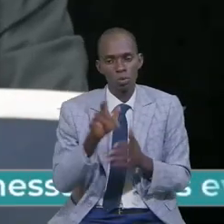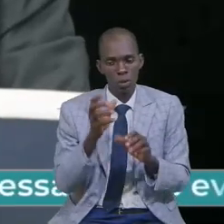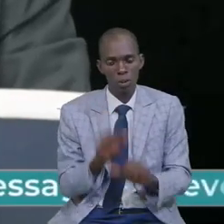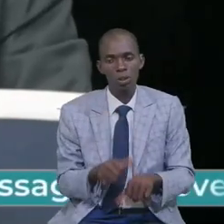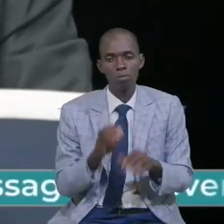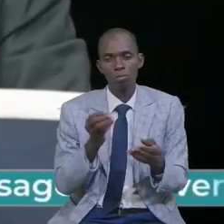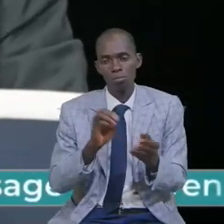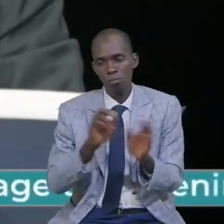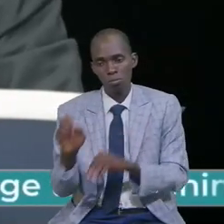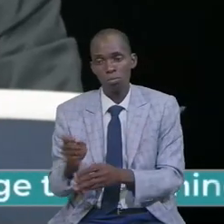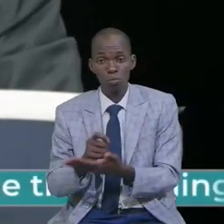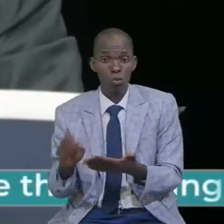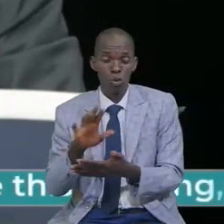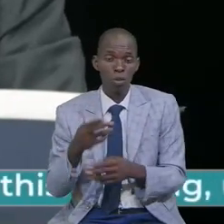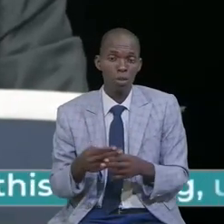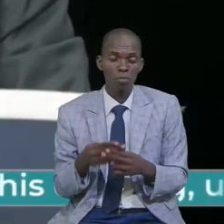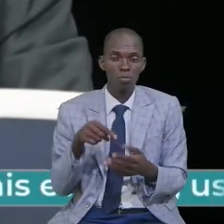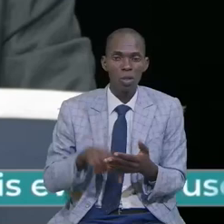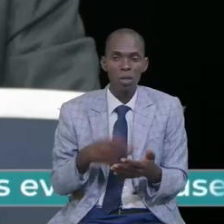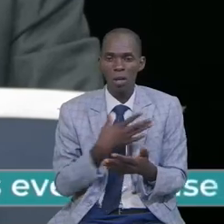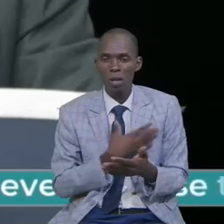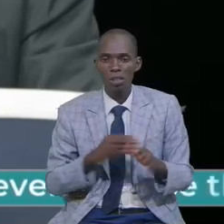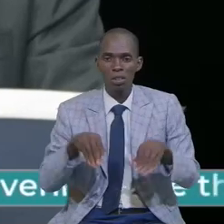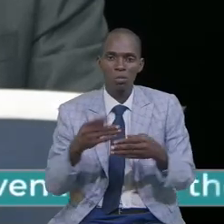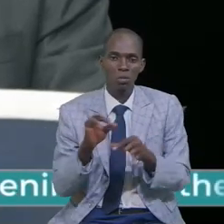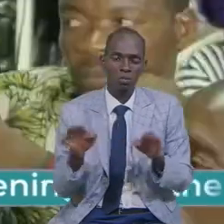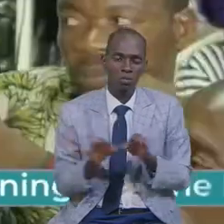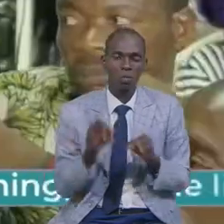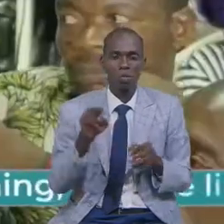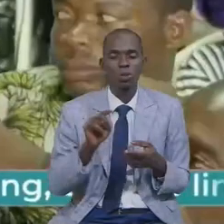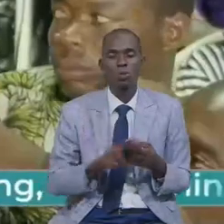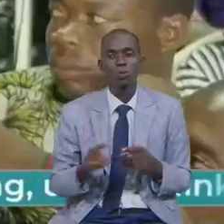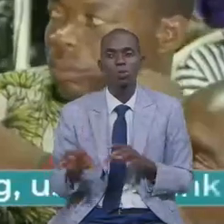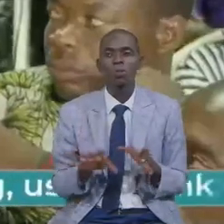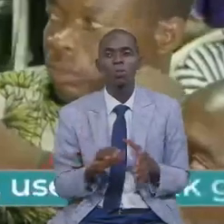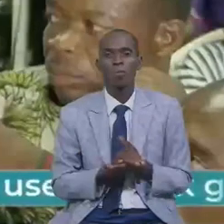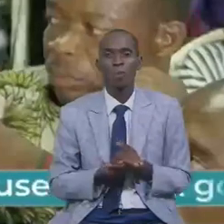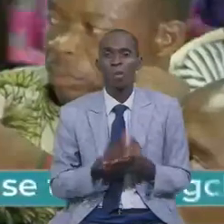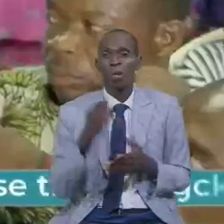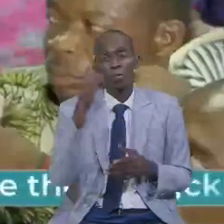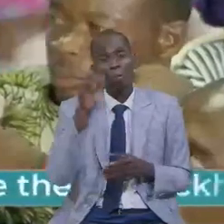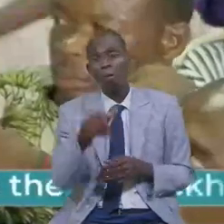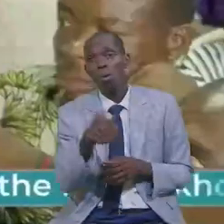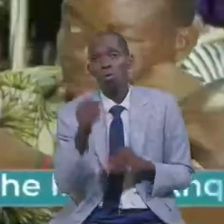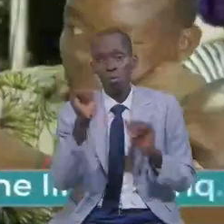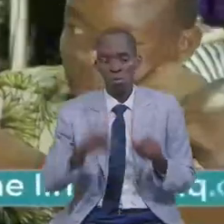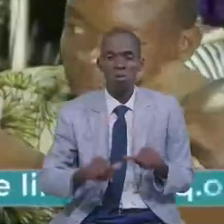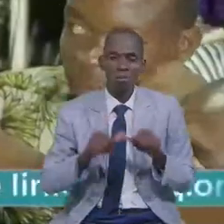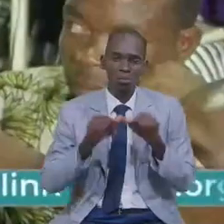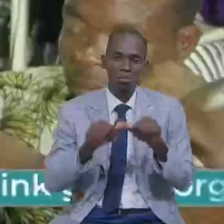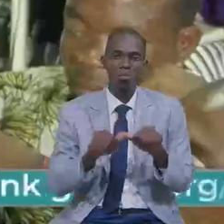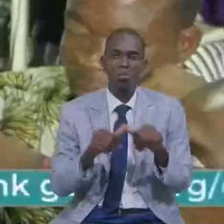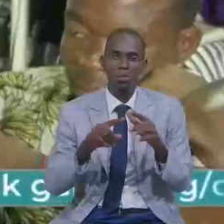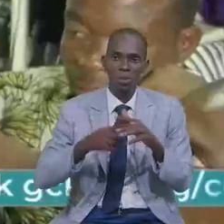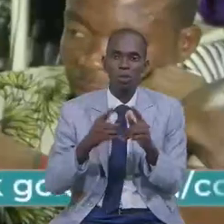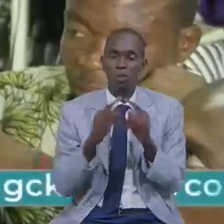aider après. Maintenant, pour nous autres qui sommes assis, continuons dans la prière pour ce que nous voulons ce